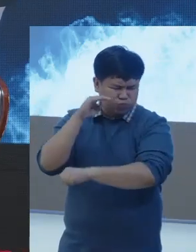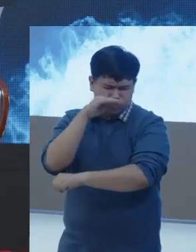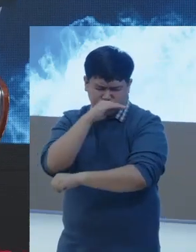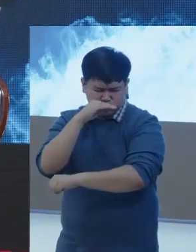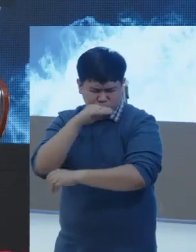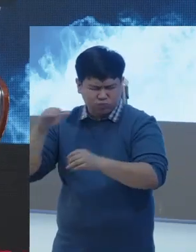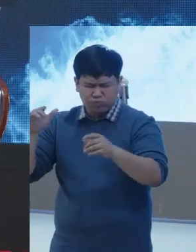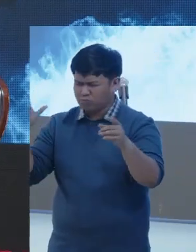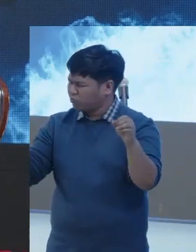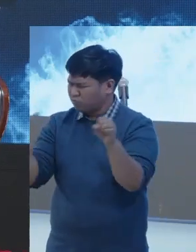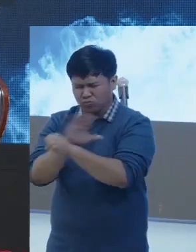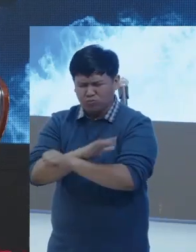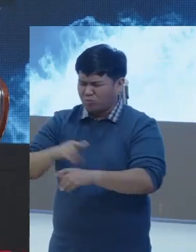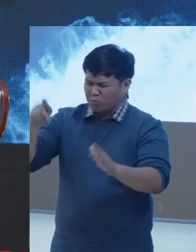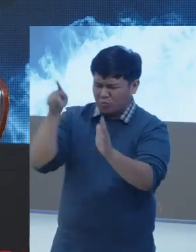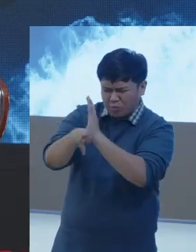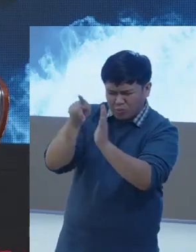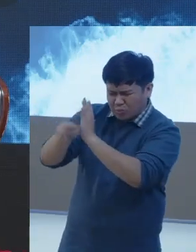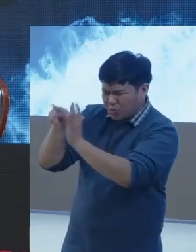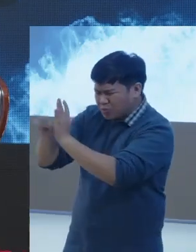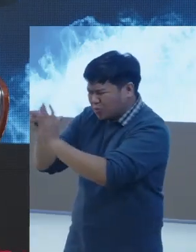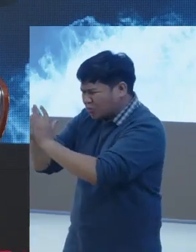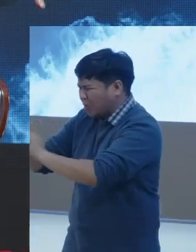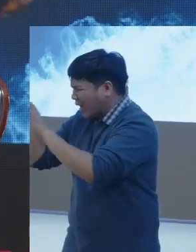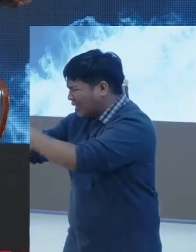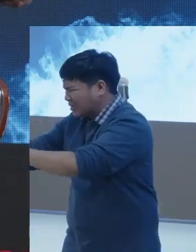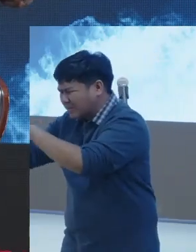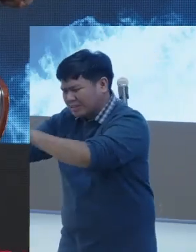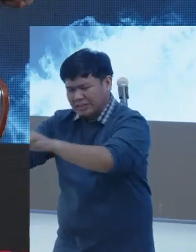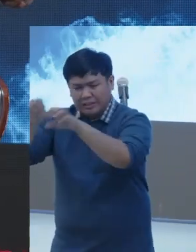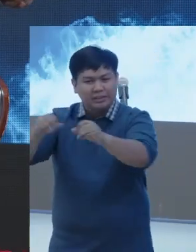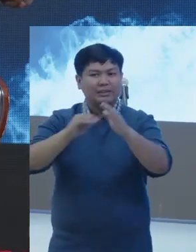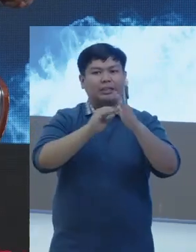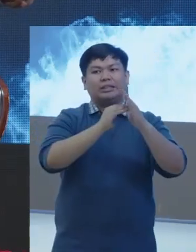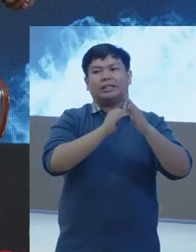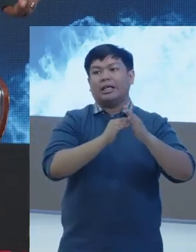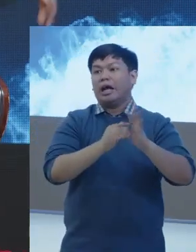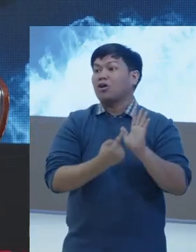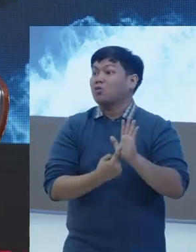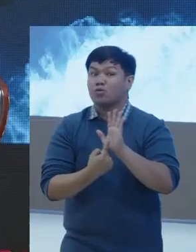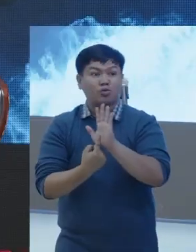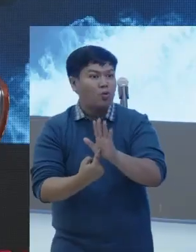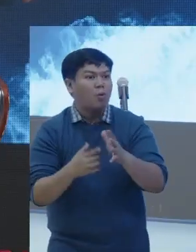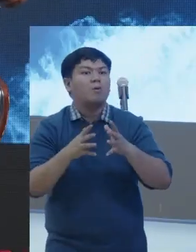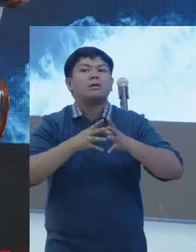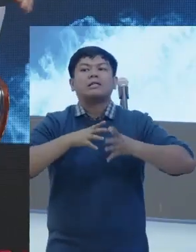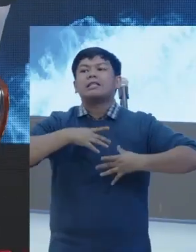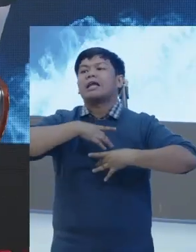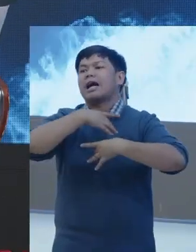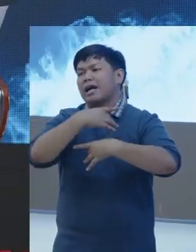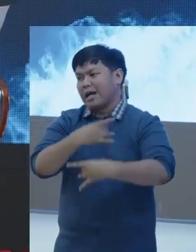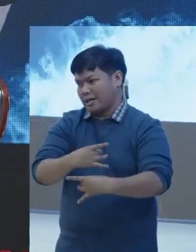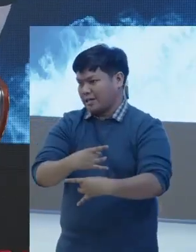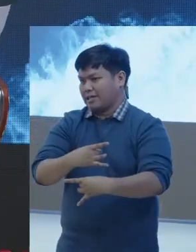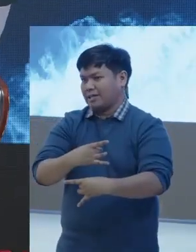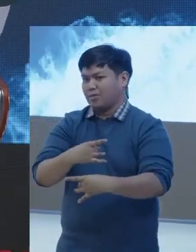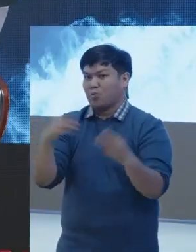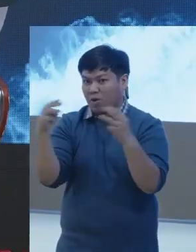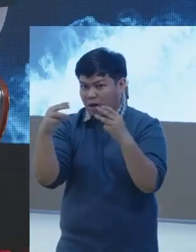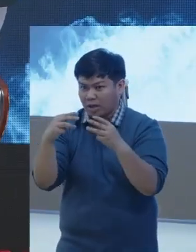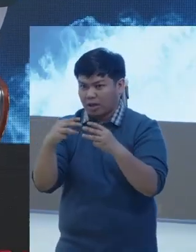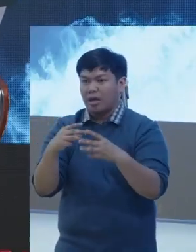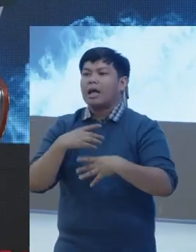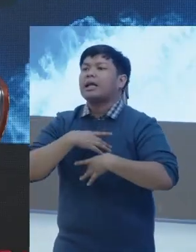plunder, no end to the prey." Grabe. "At sa kanilang pagsamba ng mga